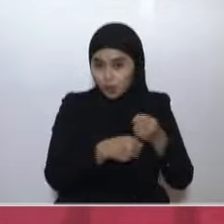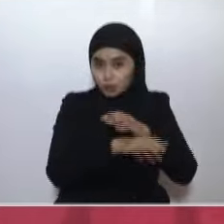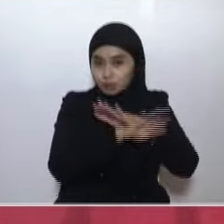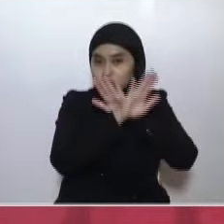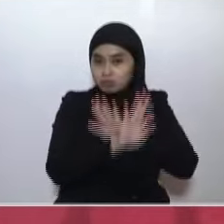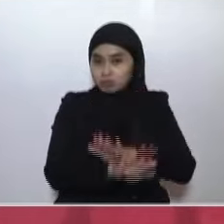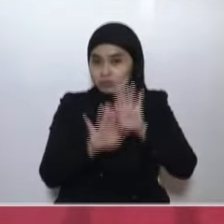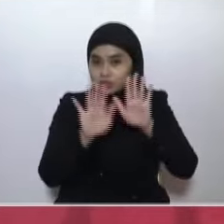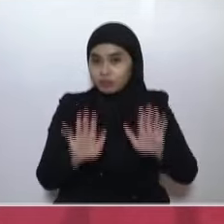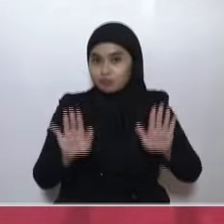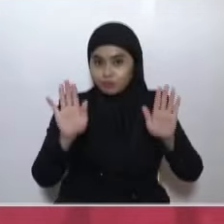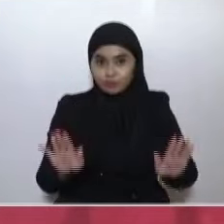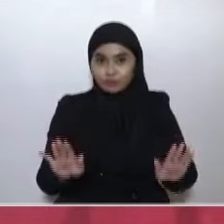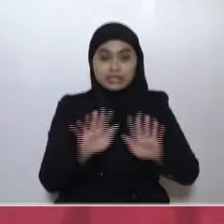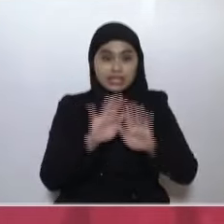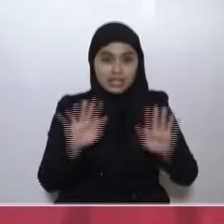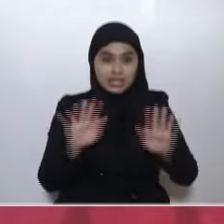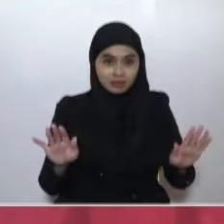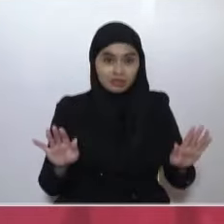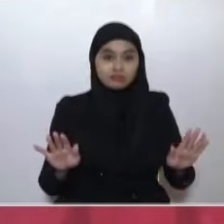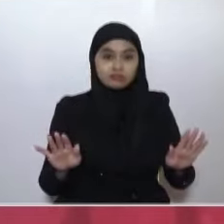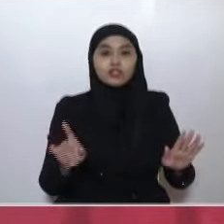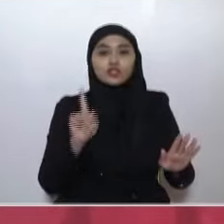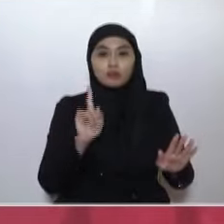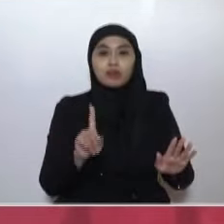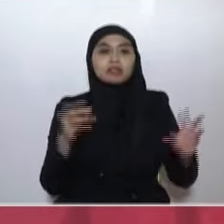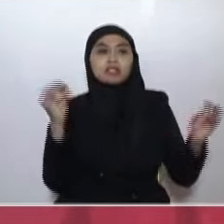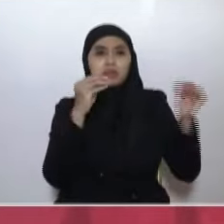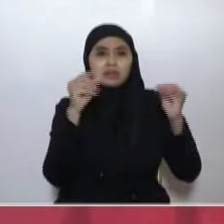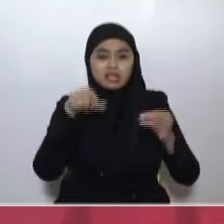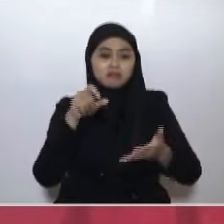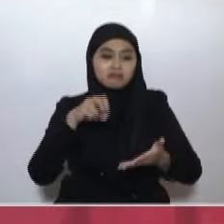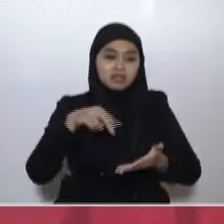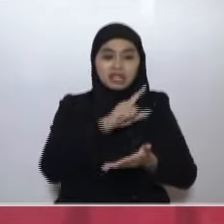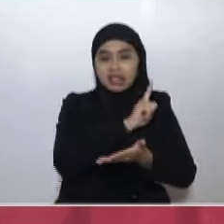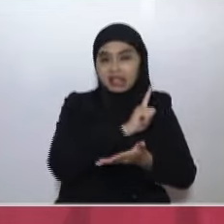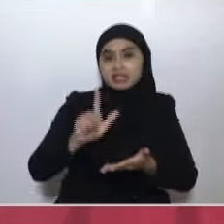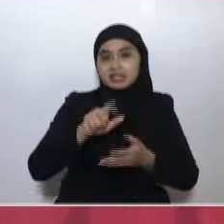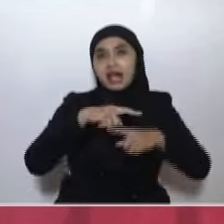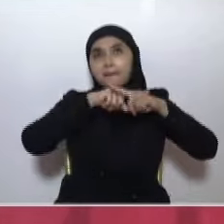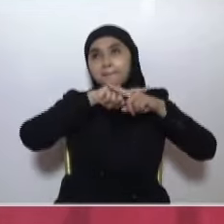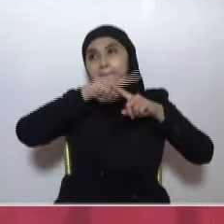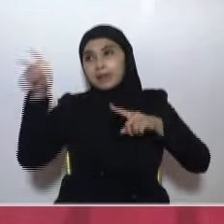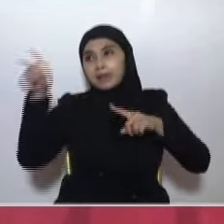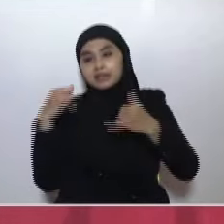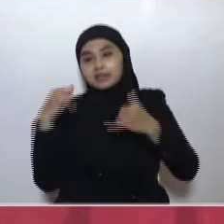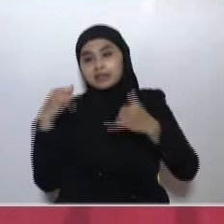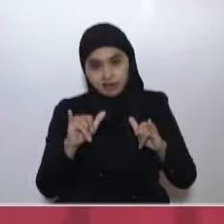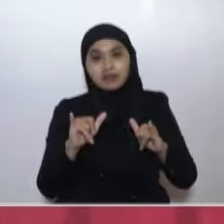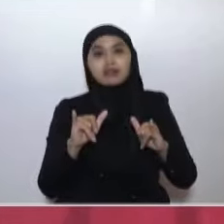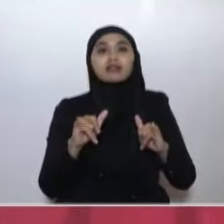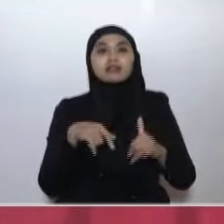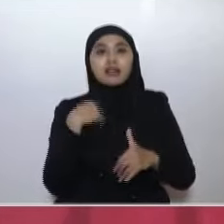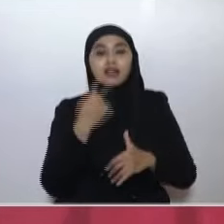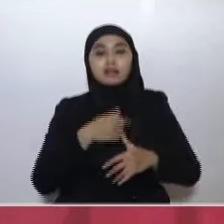tidak memprovokasi dan memastikan bahwa debat berjalan lancar hingga selesai baik kalau begitu saya